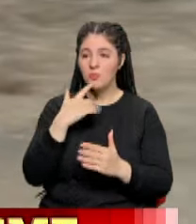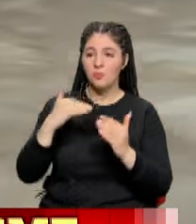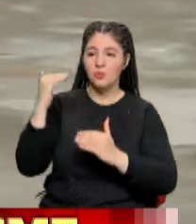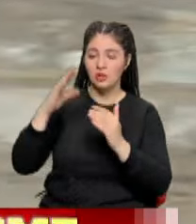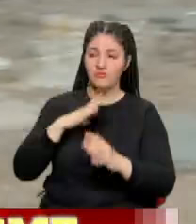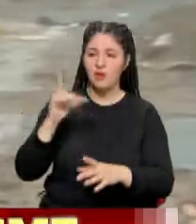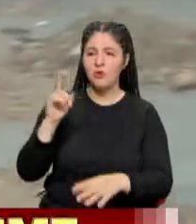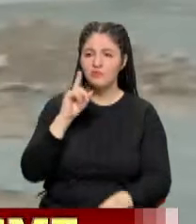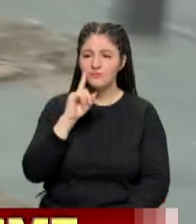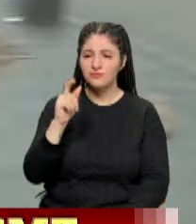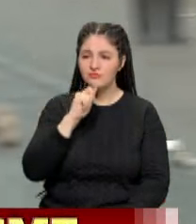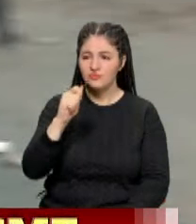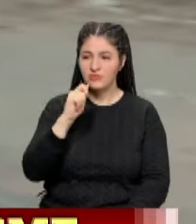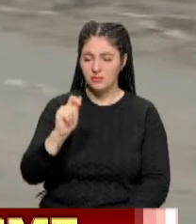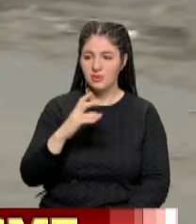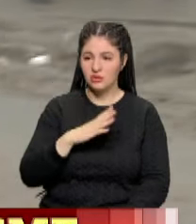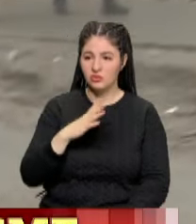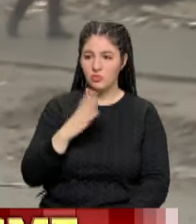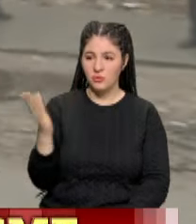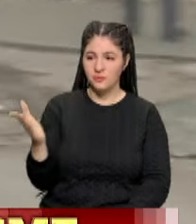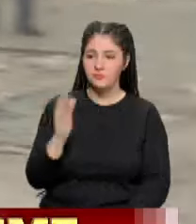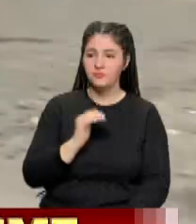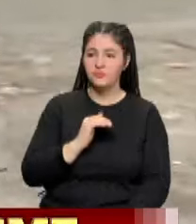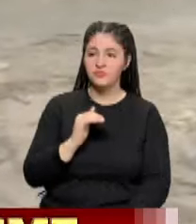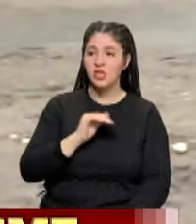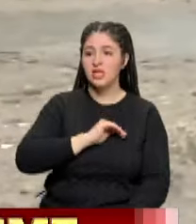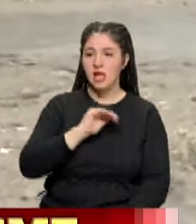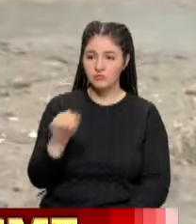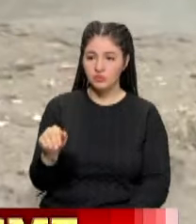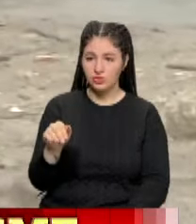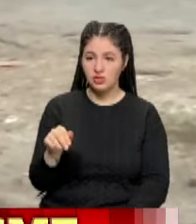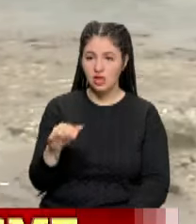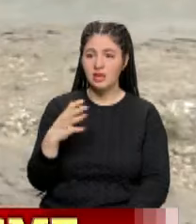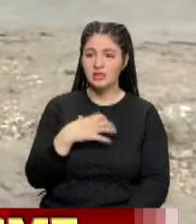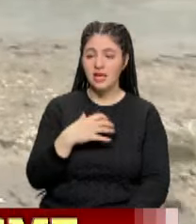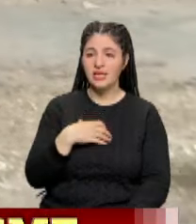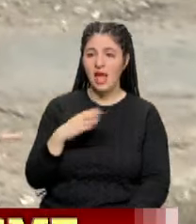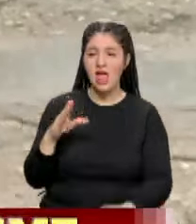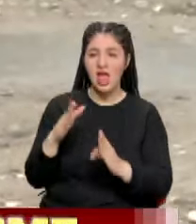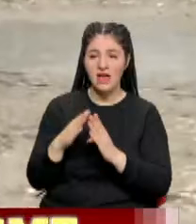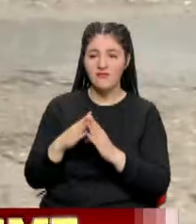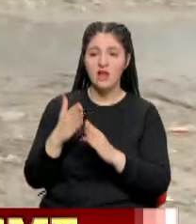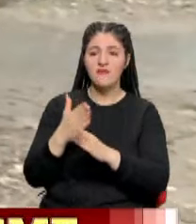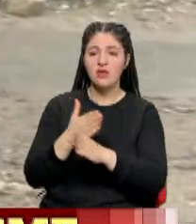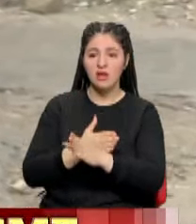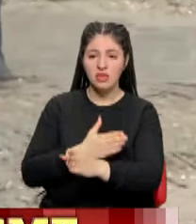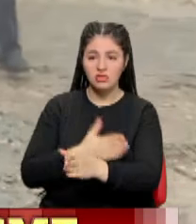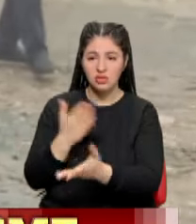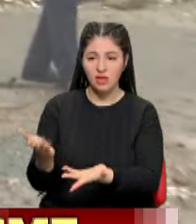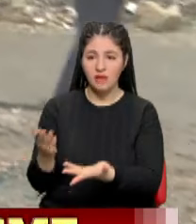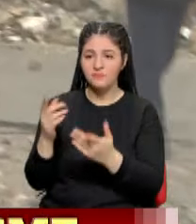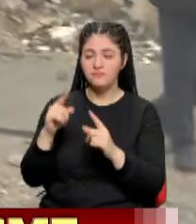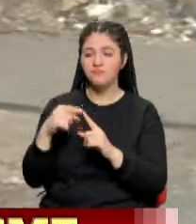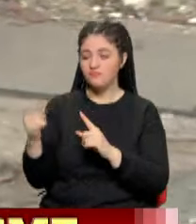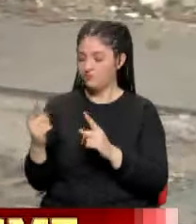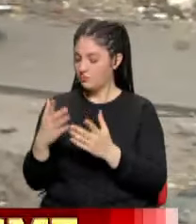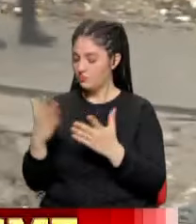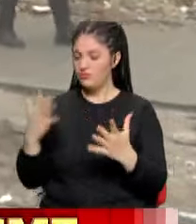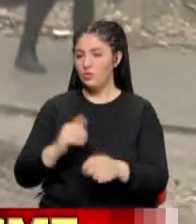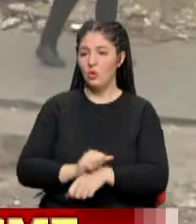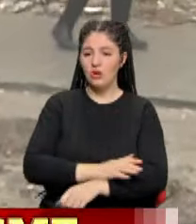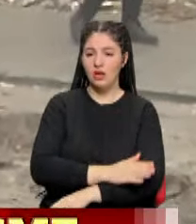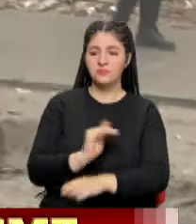de var. Ben hemen onlara da mikrofon uzatmak istiyorum. Gelmişler kendi evleri, yurtları ve bir yandan da büyük